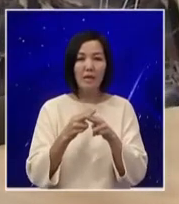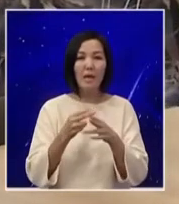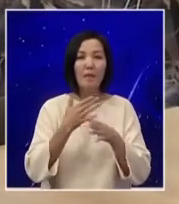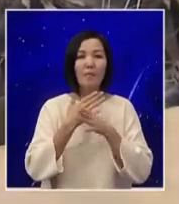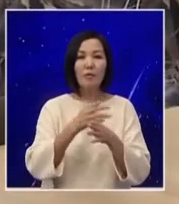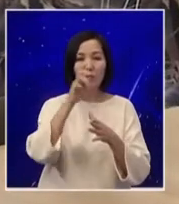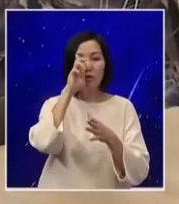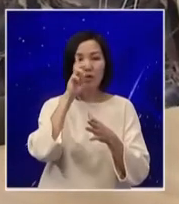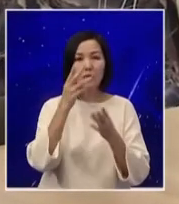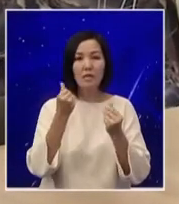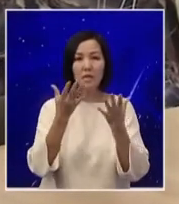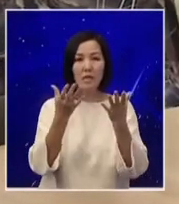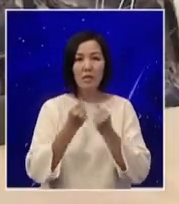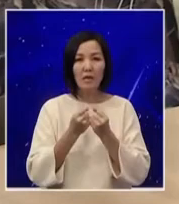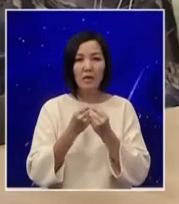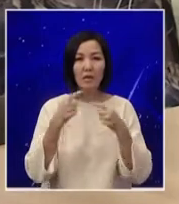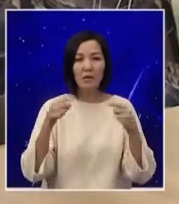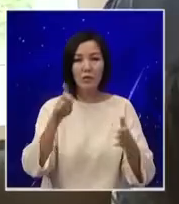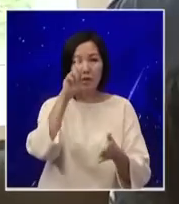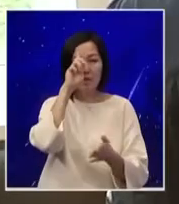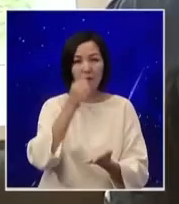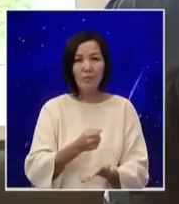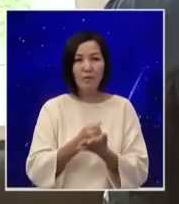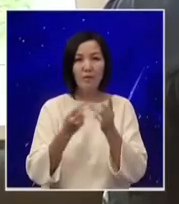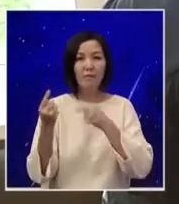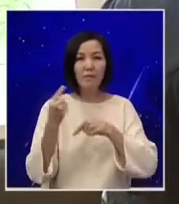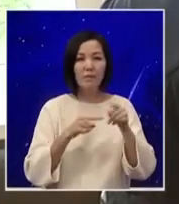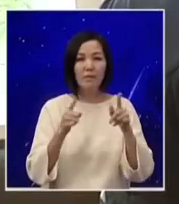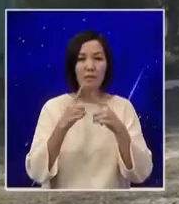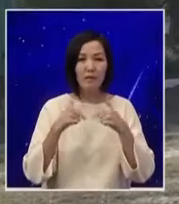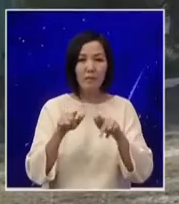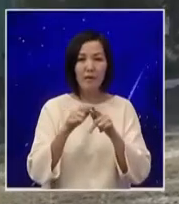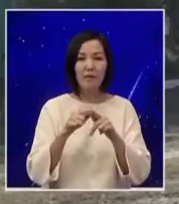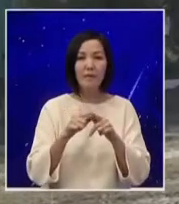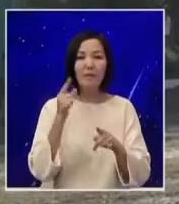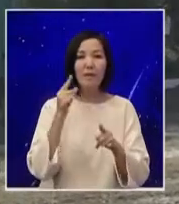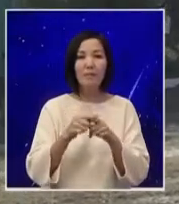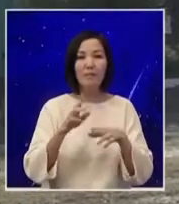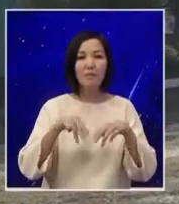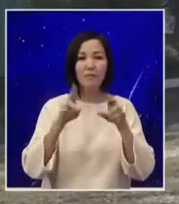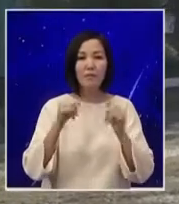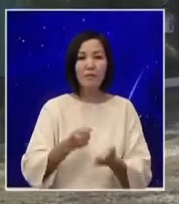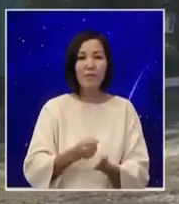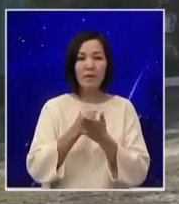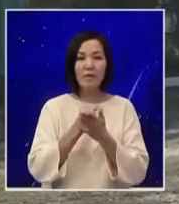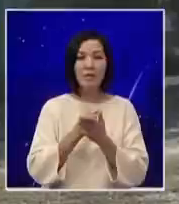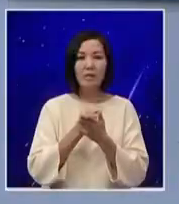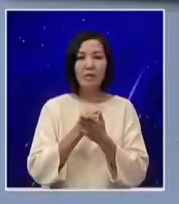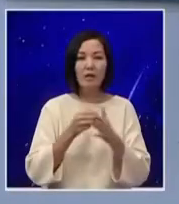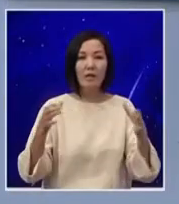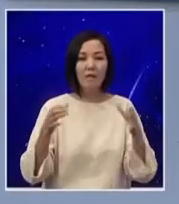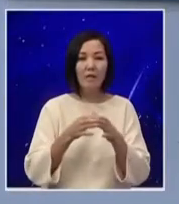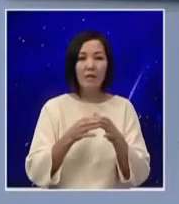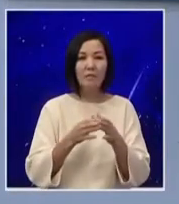или других механизмов государственной поддержки бизнес формирования по словам специалистов при поддержке антикоррупционного ведомства